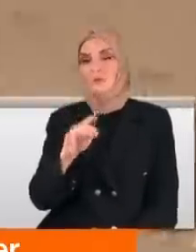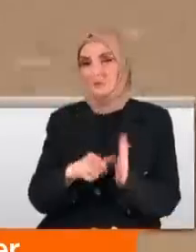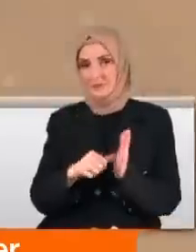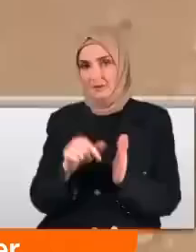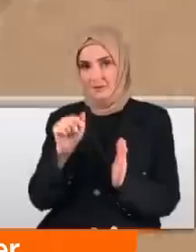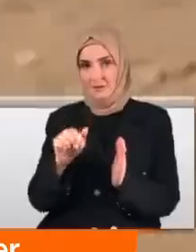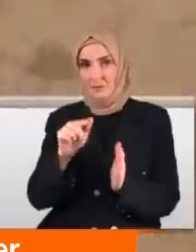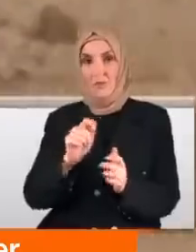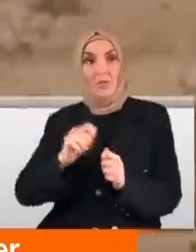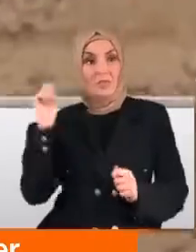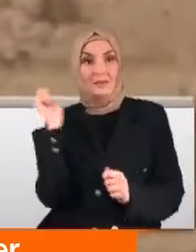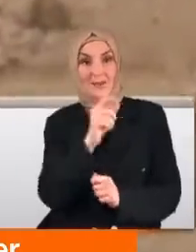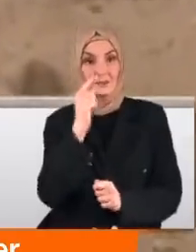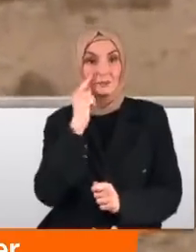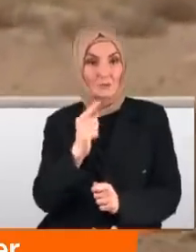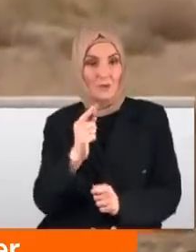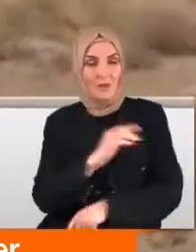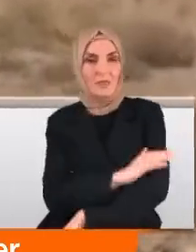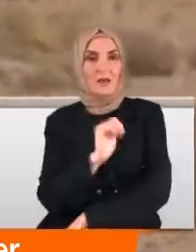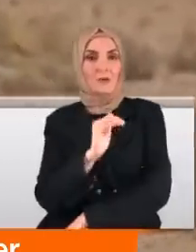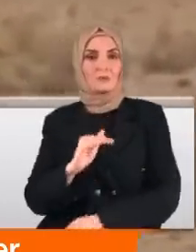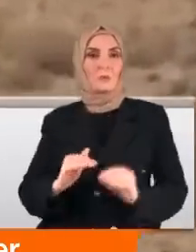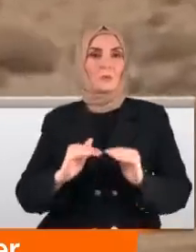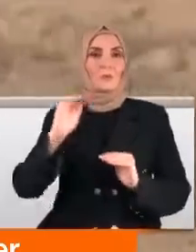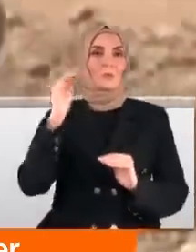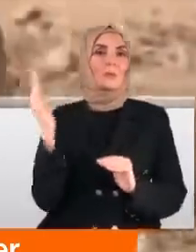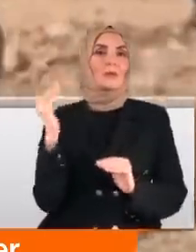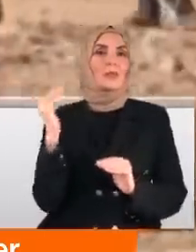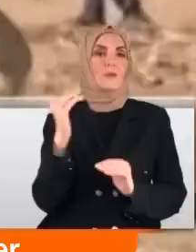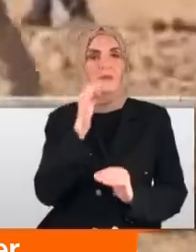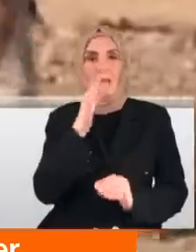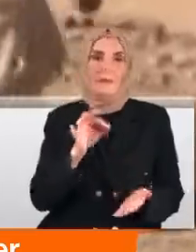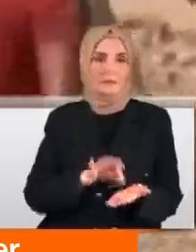an be an yükselecek tansiyonun açık bir habercisiydi.